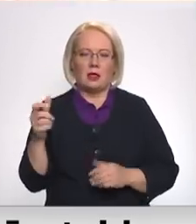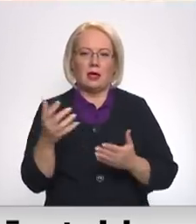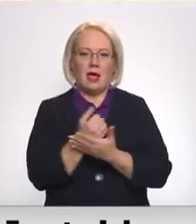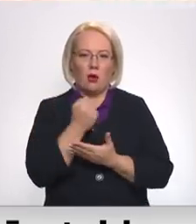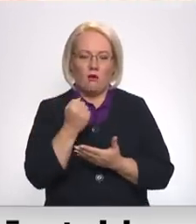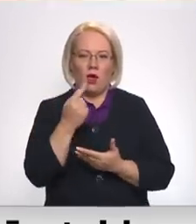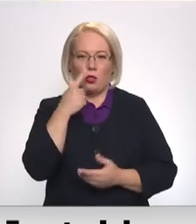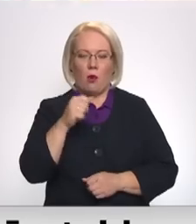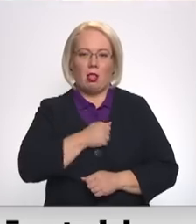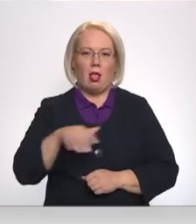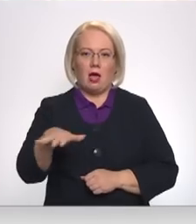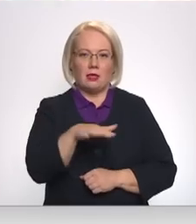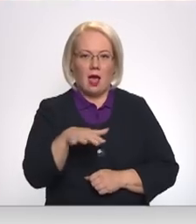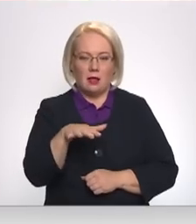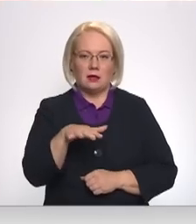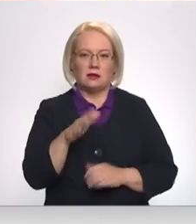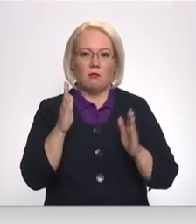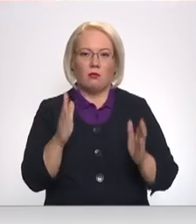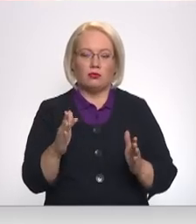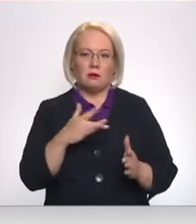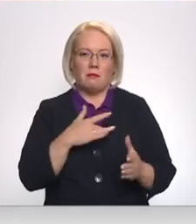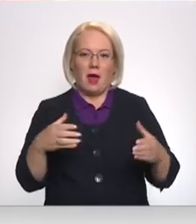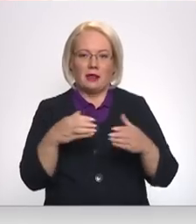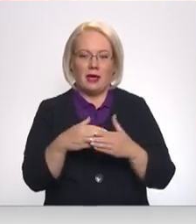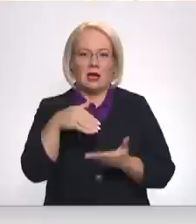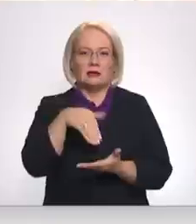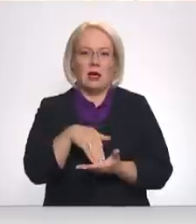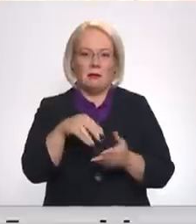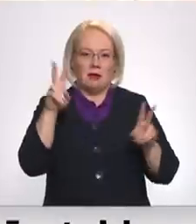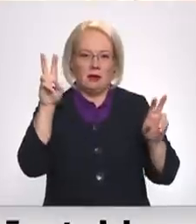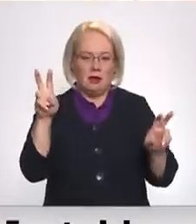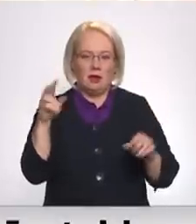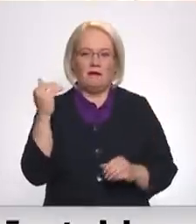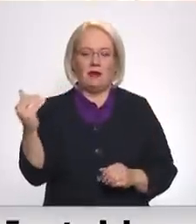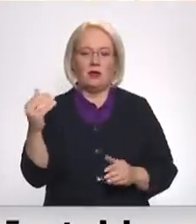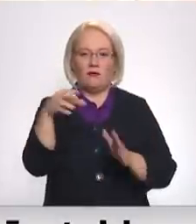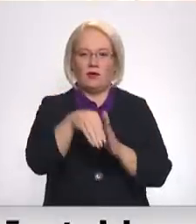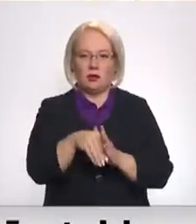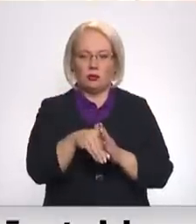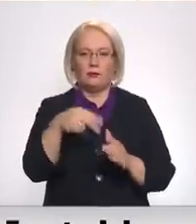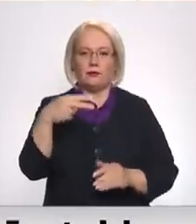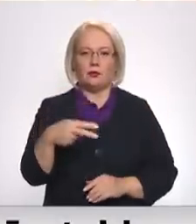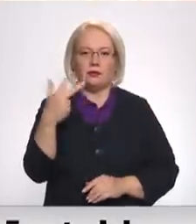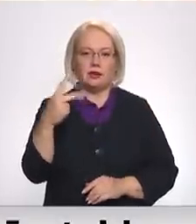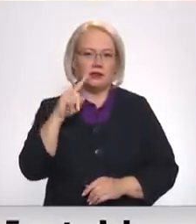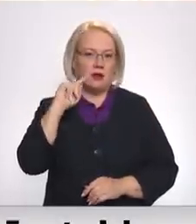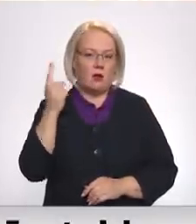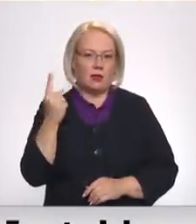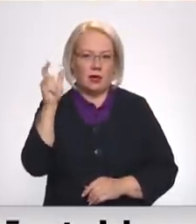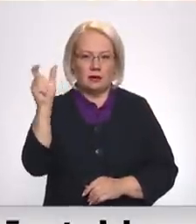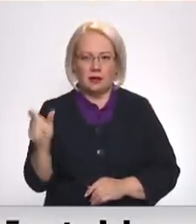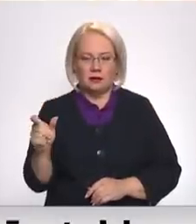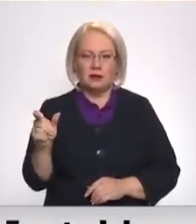ieguvēji no Latgales apgabala būs partija stabilitātei. Viņu vidū, piemēram, 23 gadus vecs